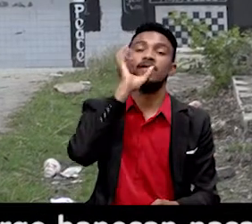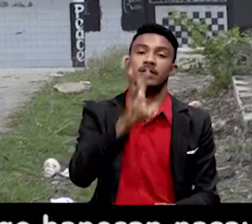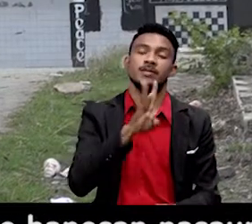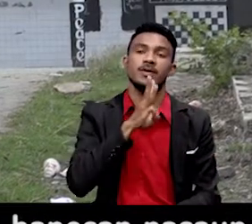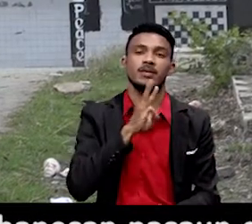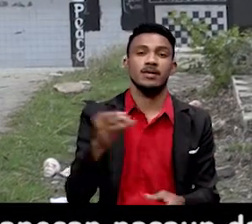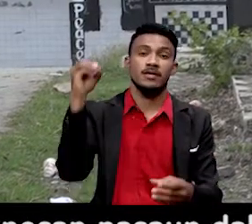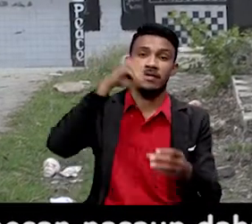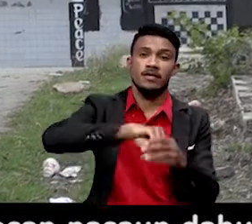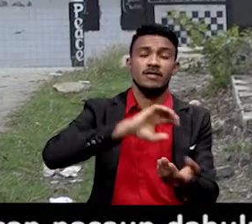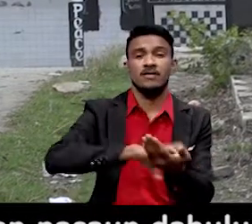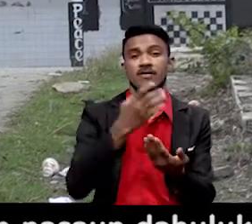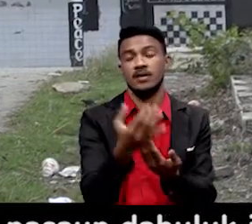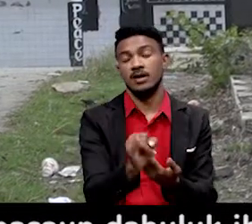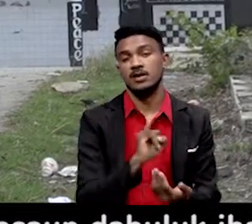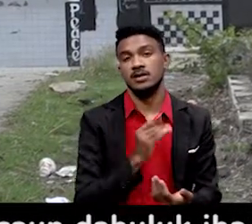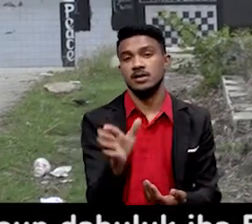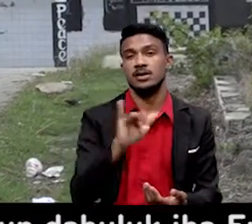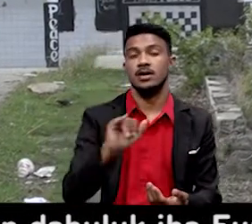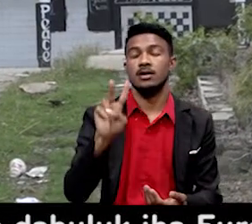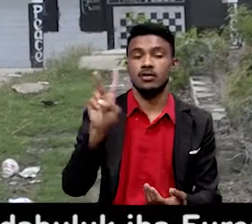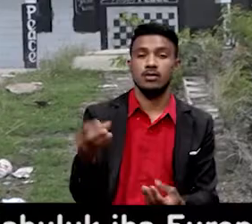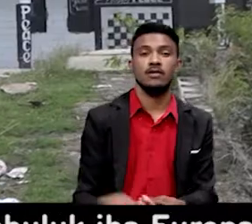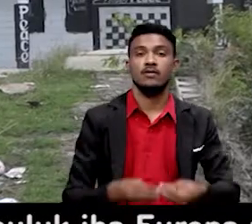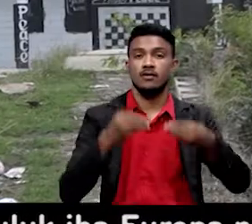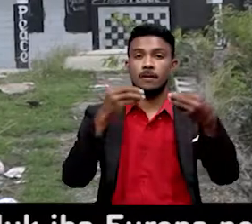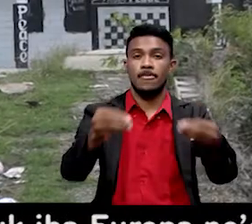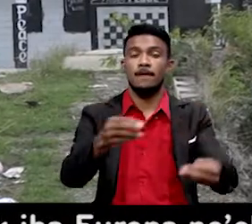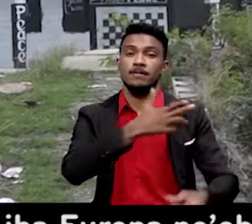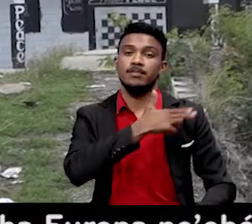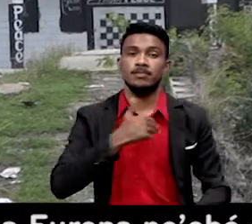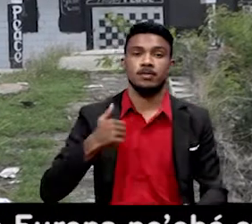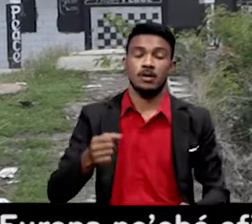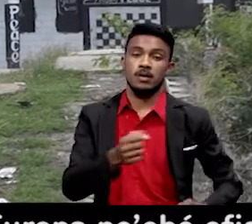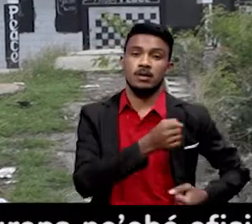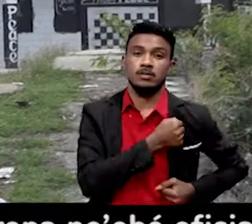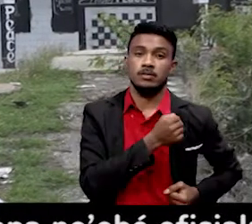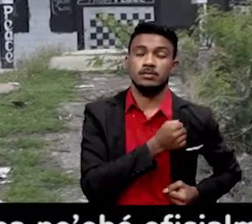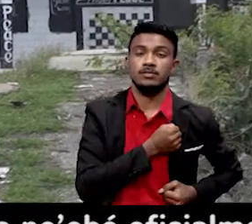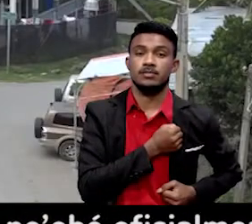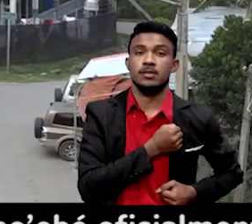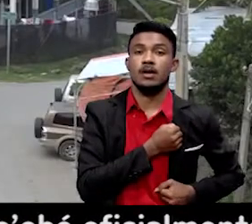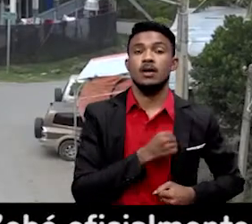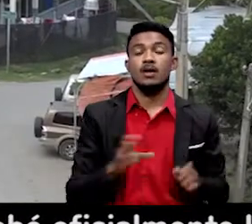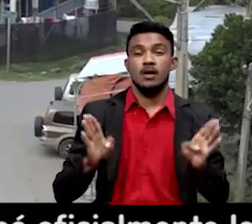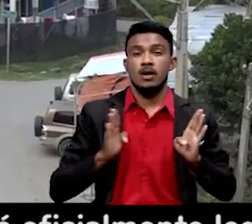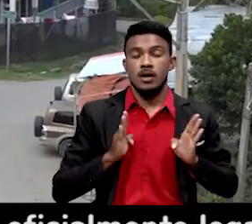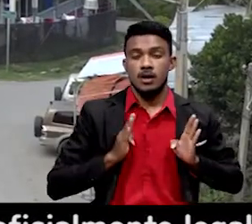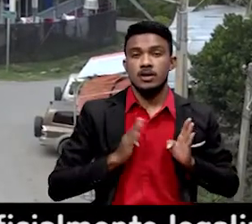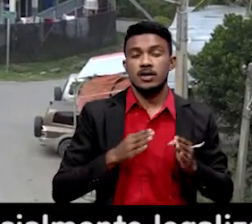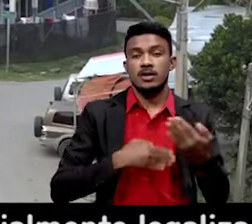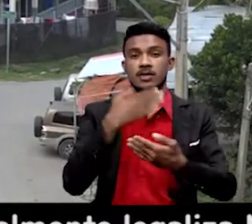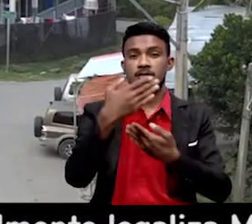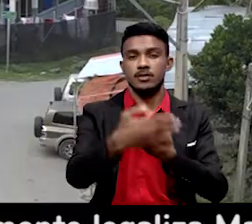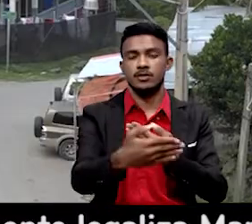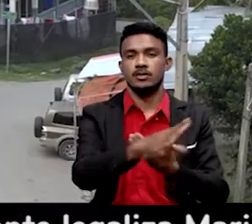pronto. Sim, que se na rua entrega hau ba e a bapa pemi na rua zaga e a mortuária oin, lori hau, hau